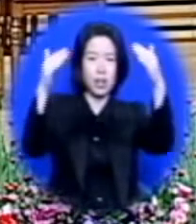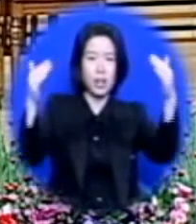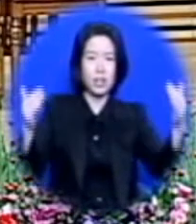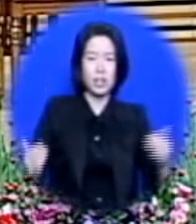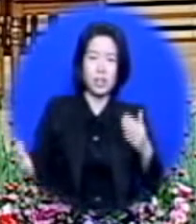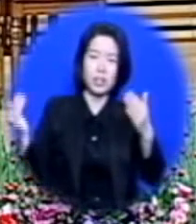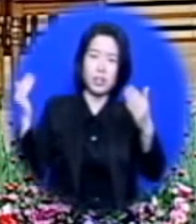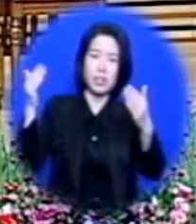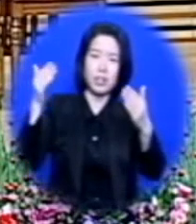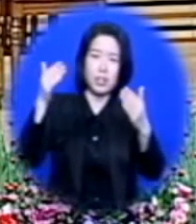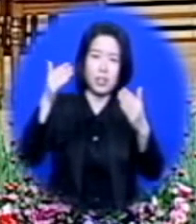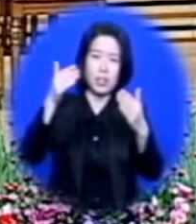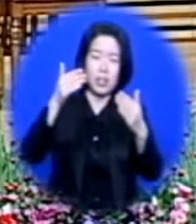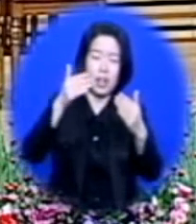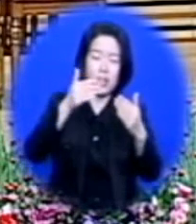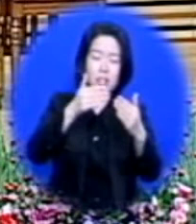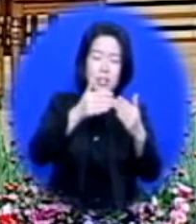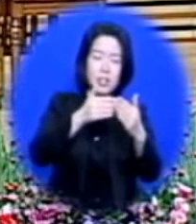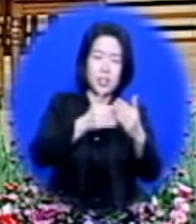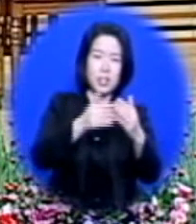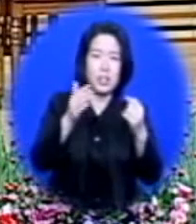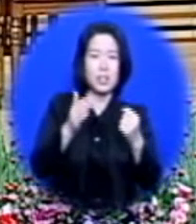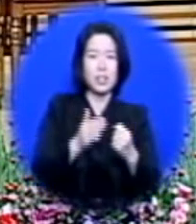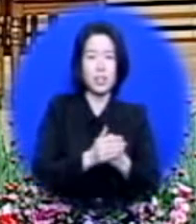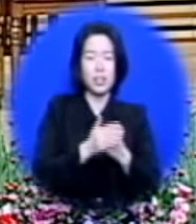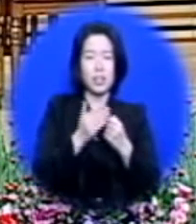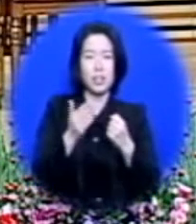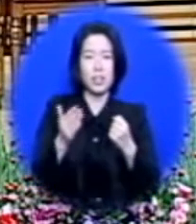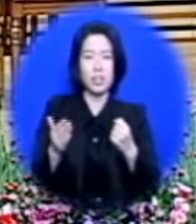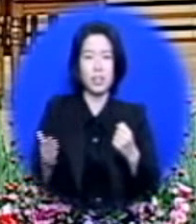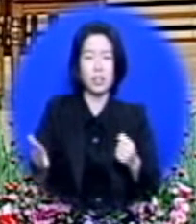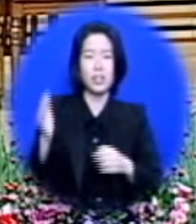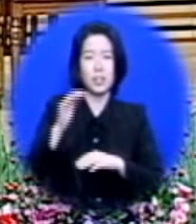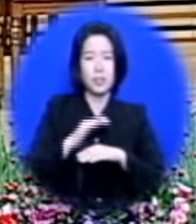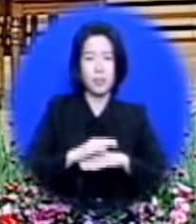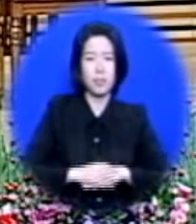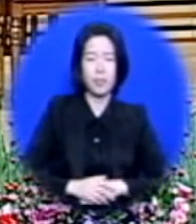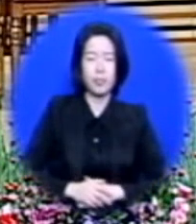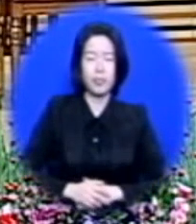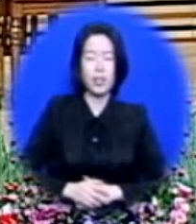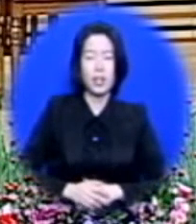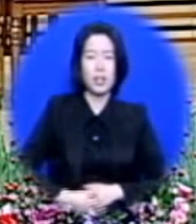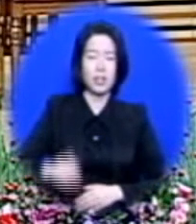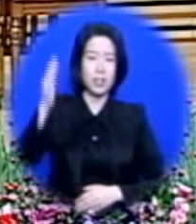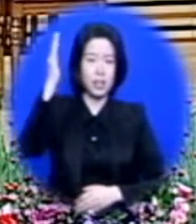이 르 아 딜이 1 on